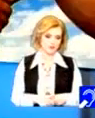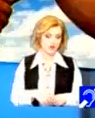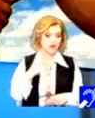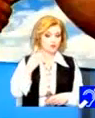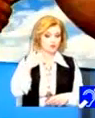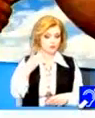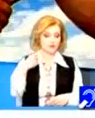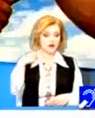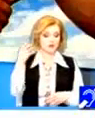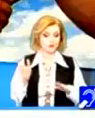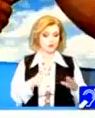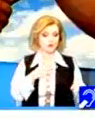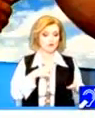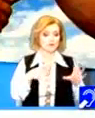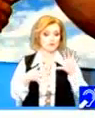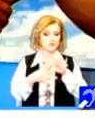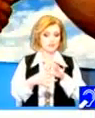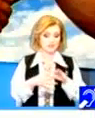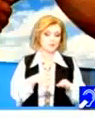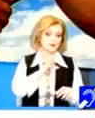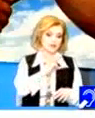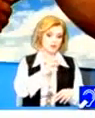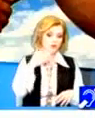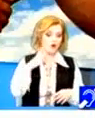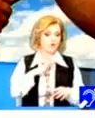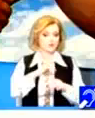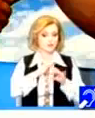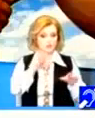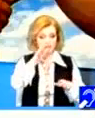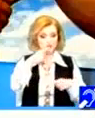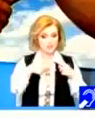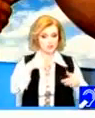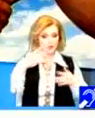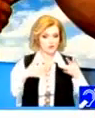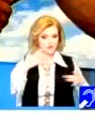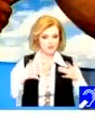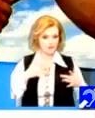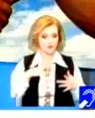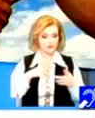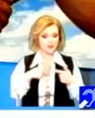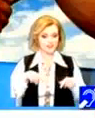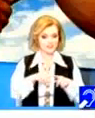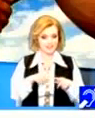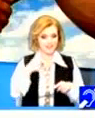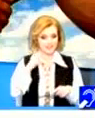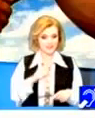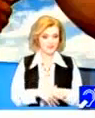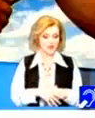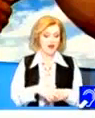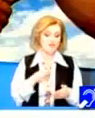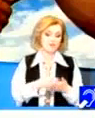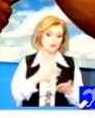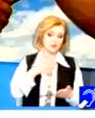101 ani de la unirea Basarabiei cu România a fost marcați la Chișinău printr-un concert organizat la sala cu orgă. Astfel, valorile